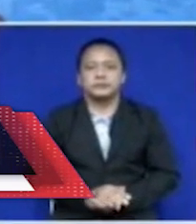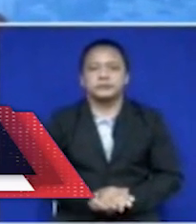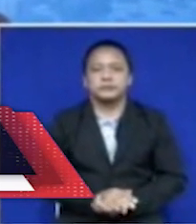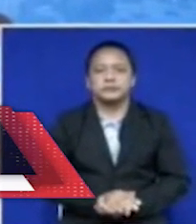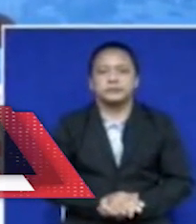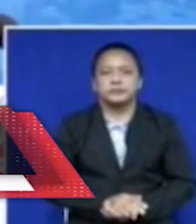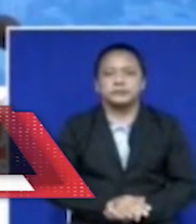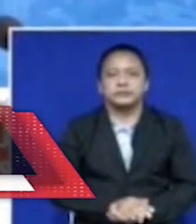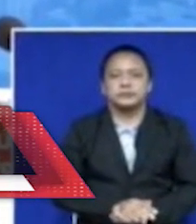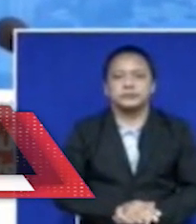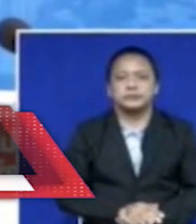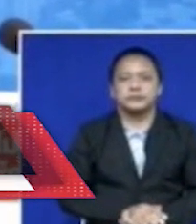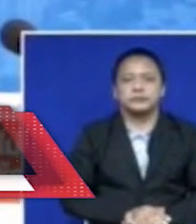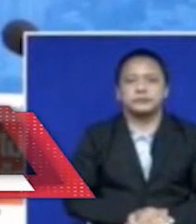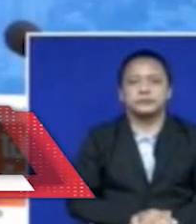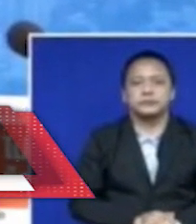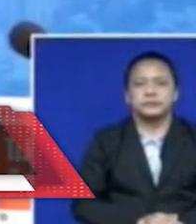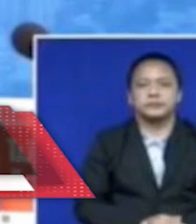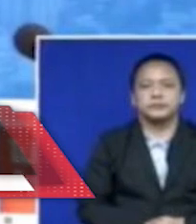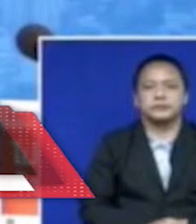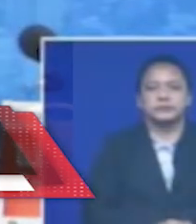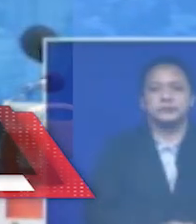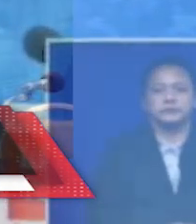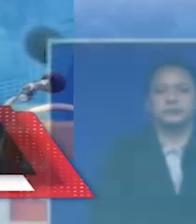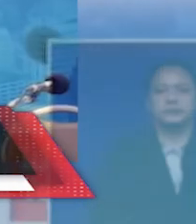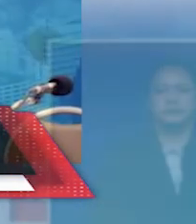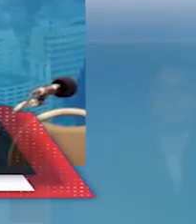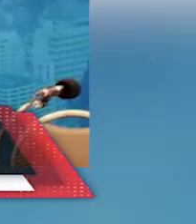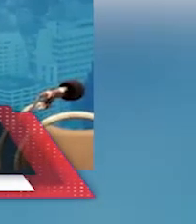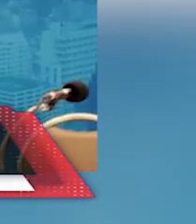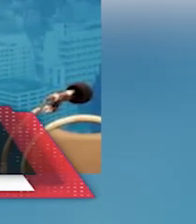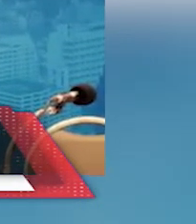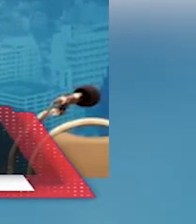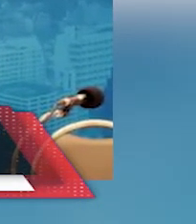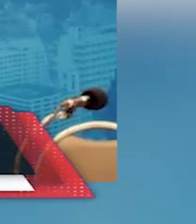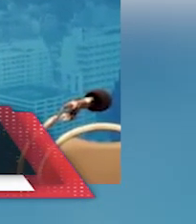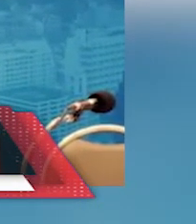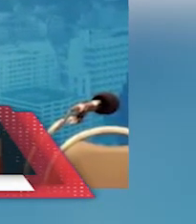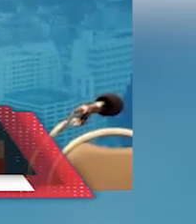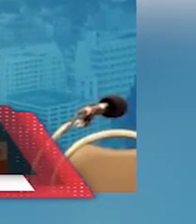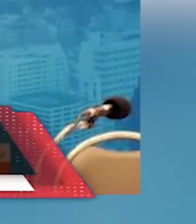ความเสียใจกับครอบครัวผู้เสียชีวิตด้วยนะครับท่านผู้ชมล่ะครับมีความคิดเห็นอย่างไรกับเรื่องนี้ล